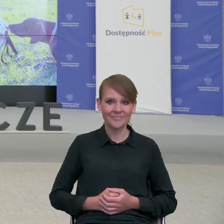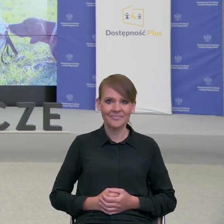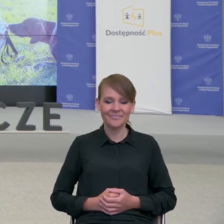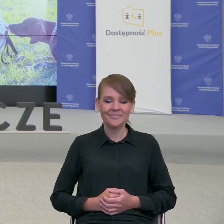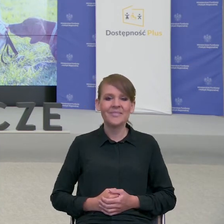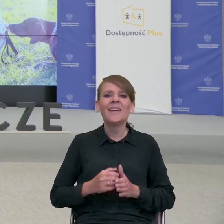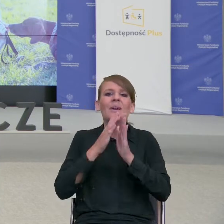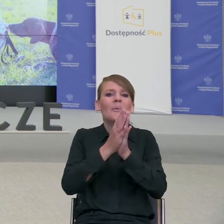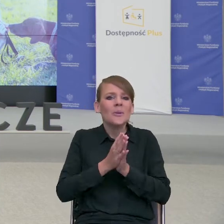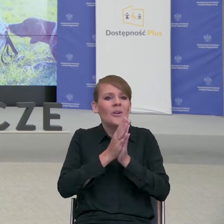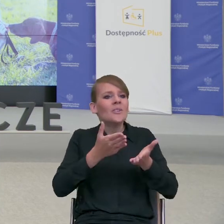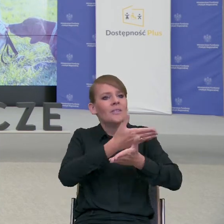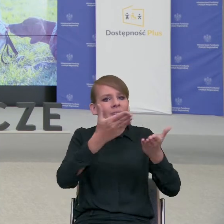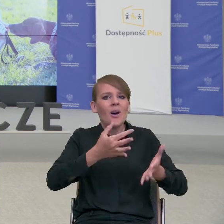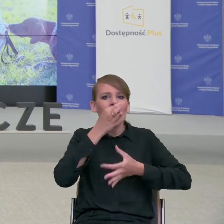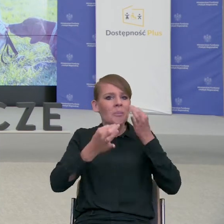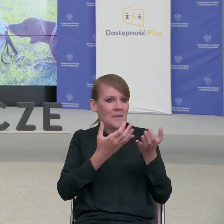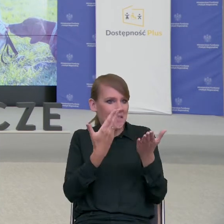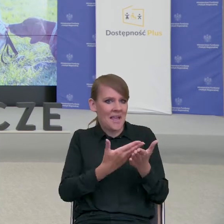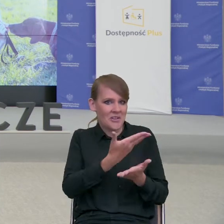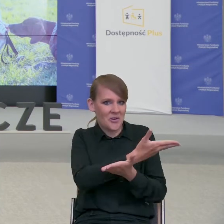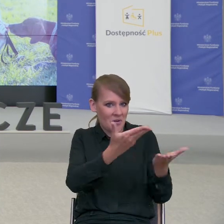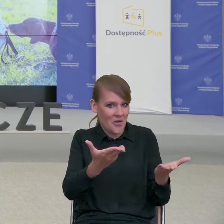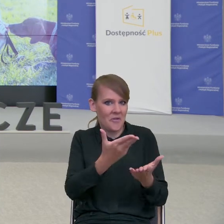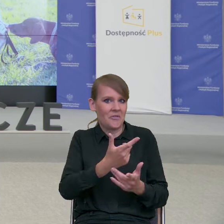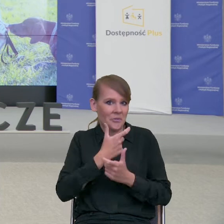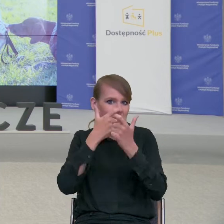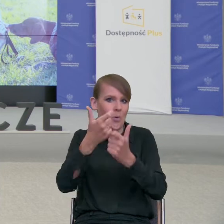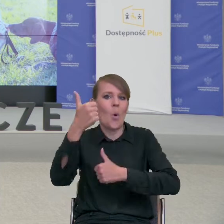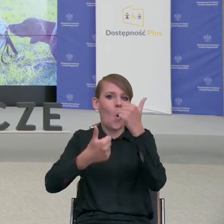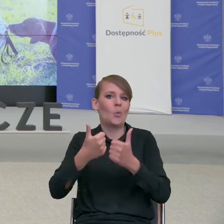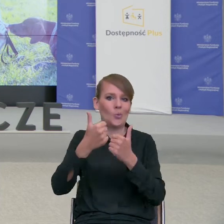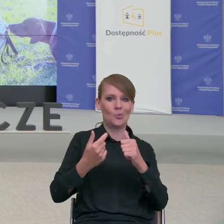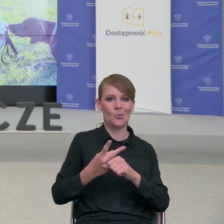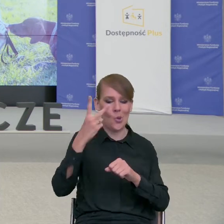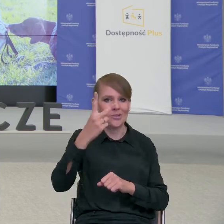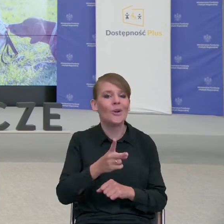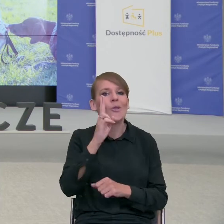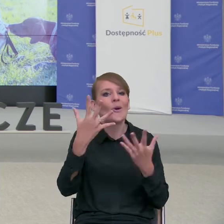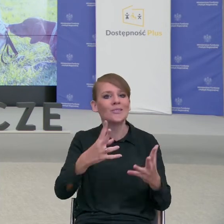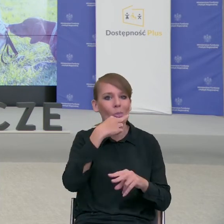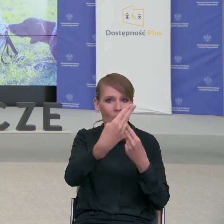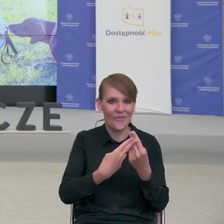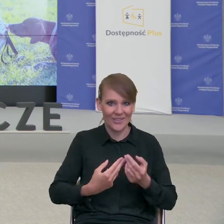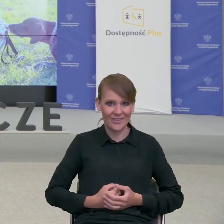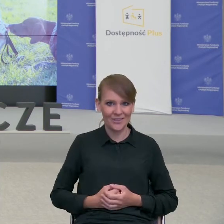Opowiedzcie proszę, dlaczego zaangażowaliście się w konkurs o dostępności? Kto chciałby się wypowiedzieć? Tak?